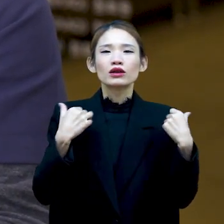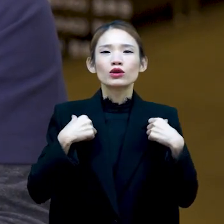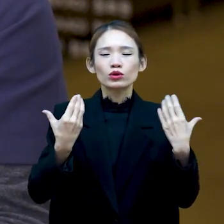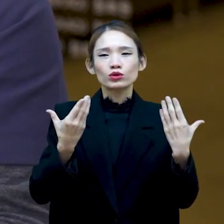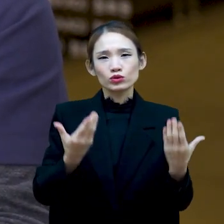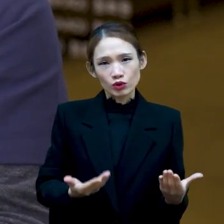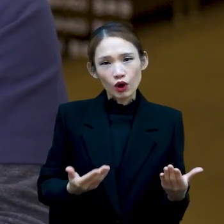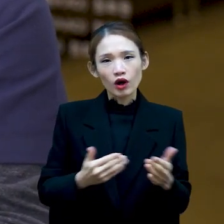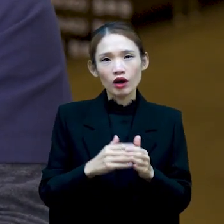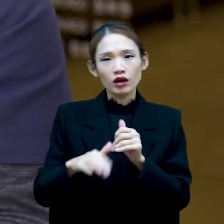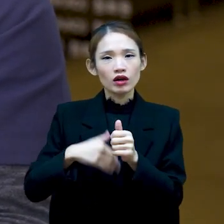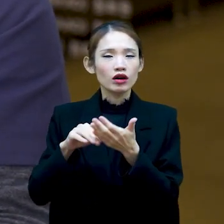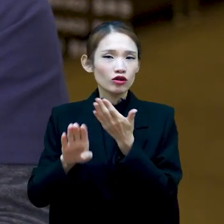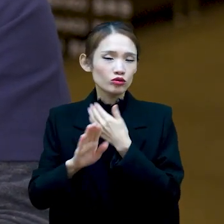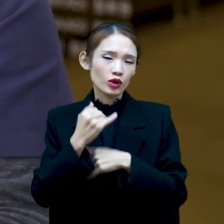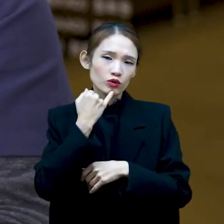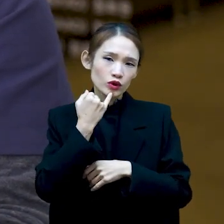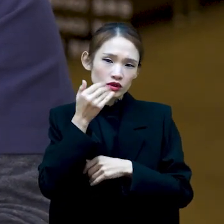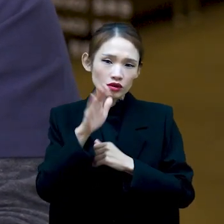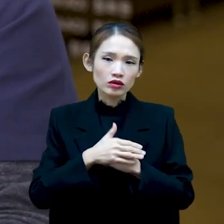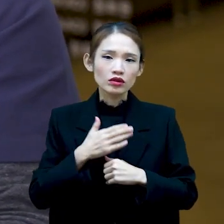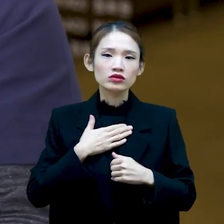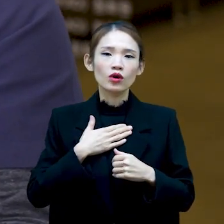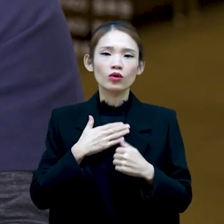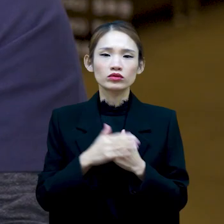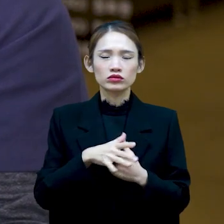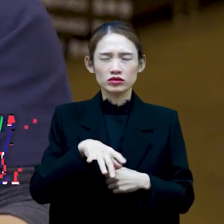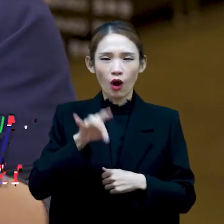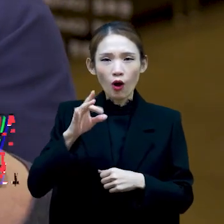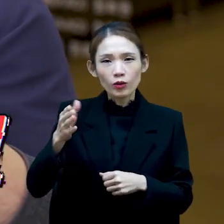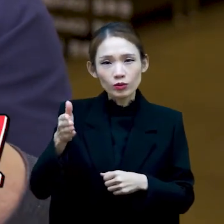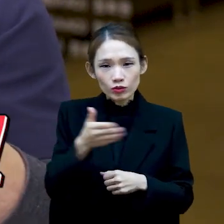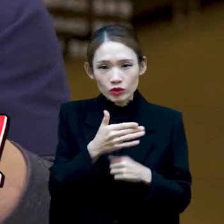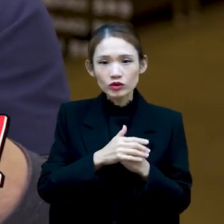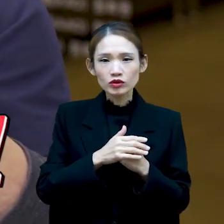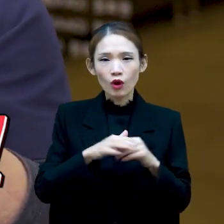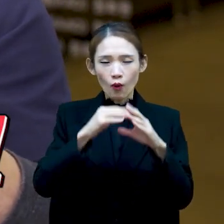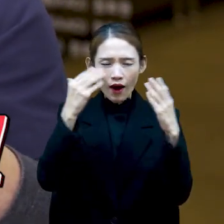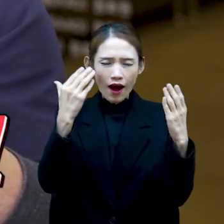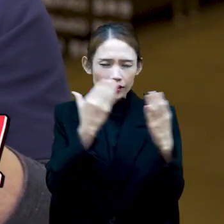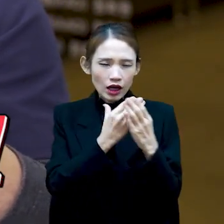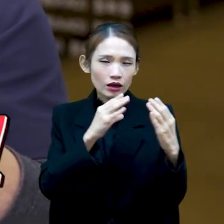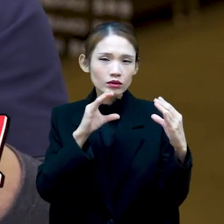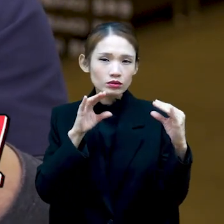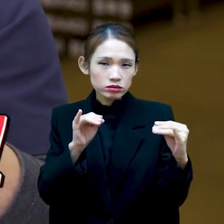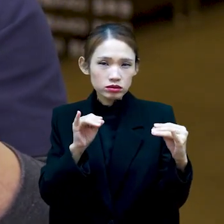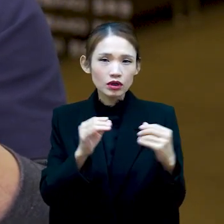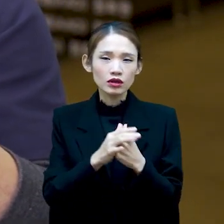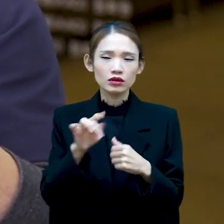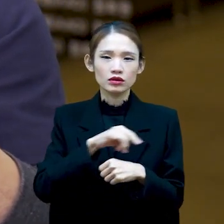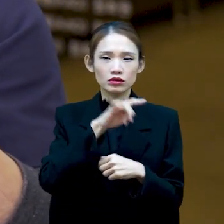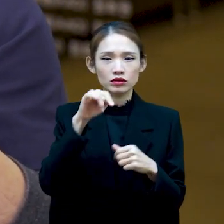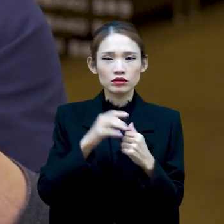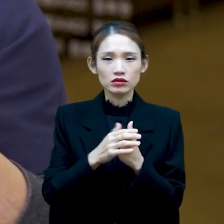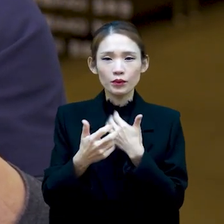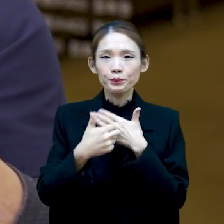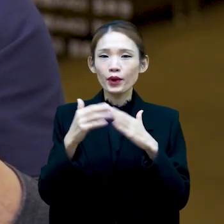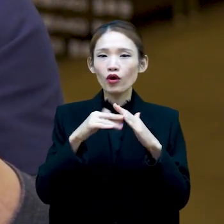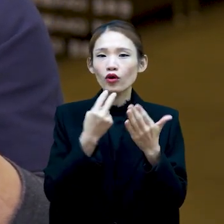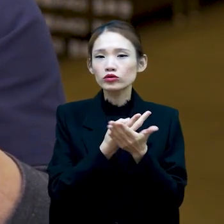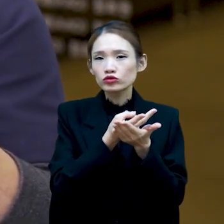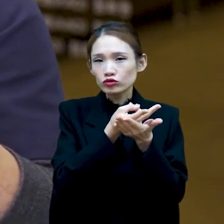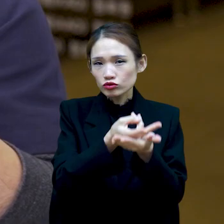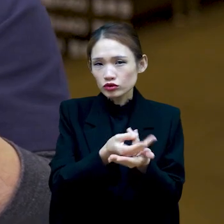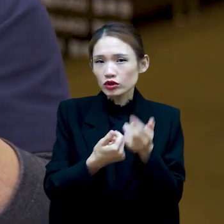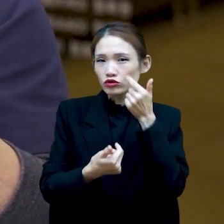그만두거나 하면 오히려 좀 예후가 좋았을 텐데 저 같은 경우는 처음부터 완전 마비 상태였고 그 마비가